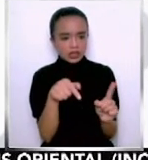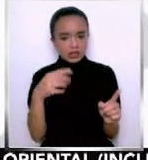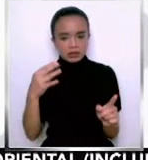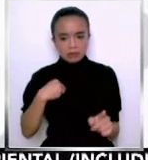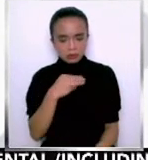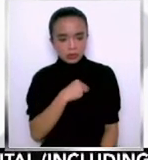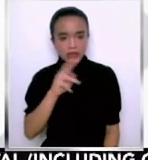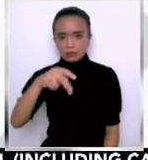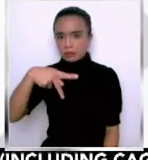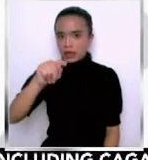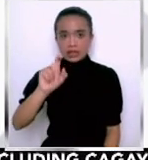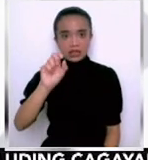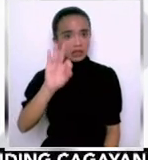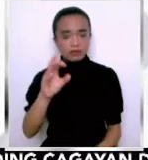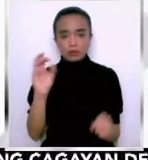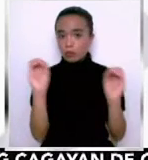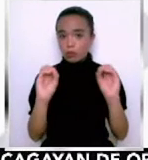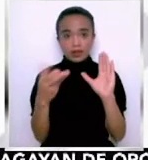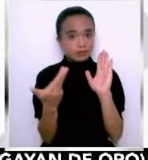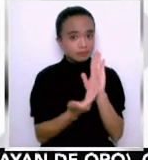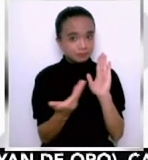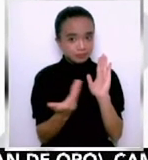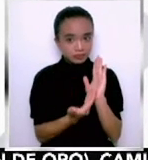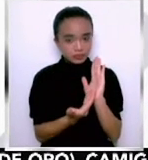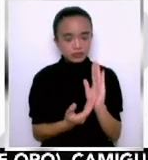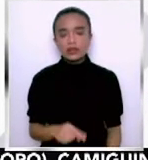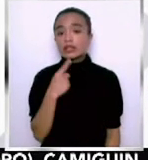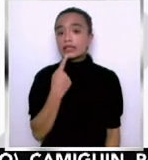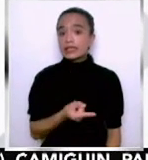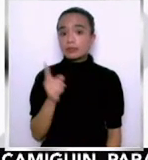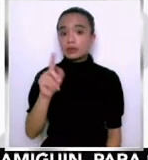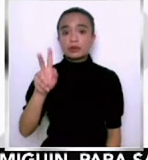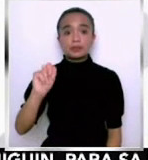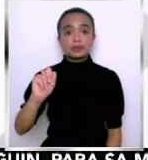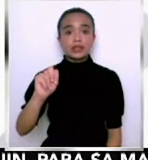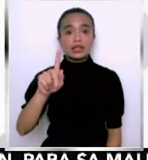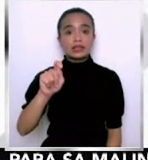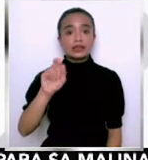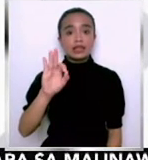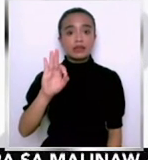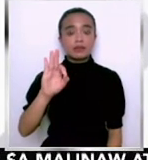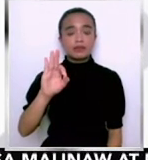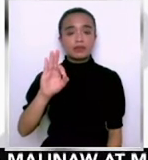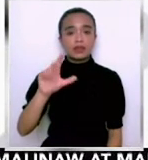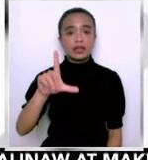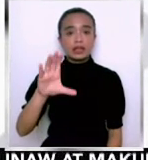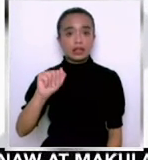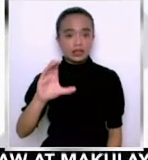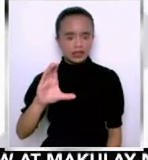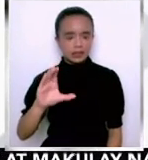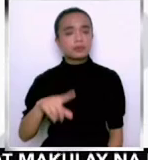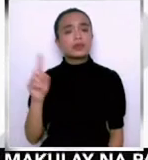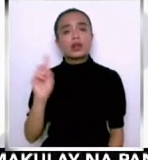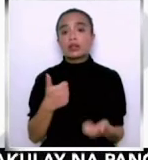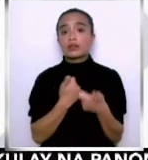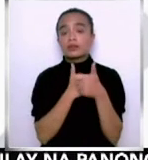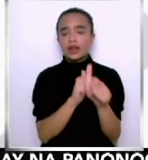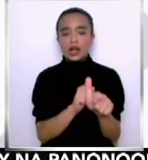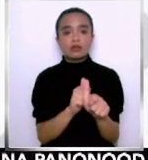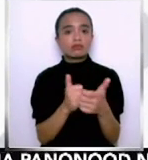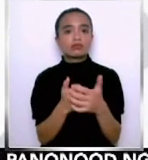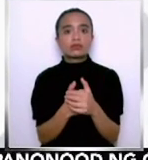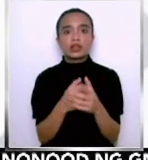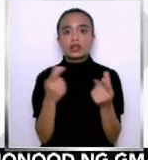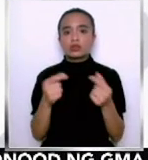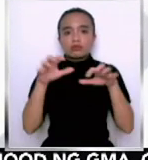ang sinabi ng tagapagsalita ng Legal Affairs ng NTF-LCCC at alinsunod daw sa kanilang mandato. Sisikapin daw